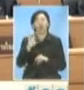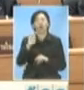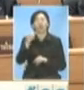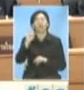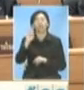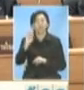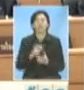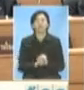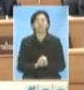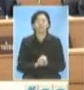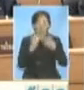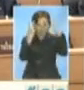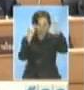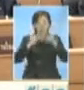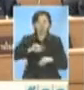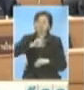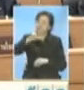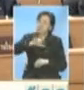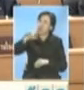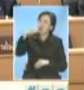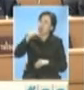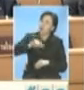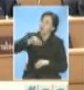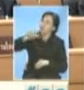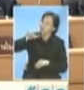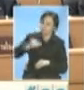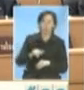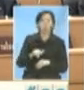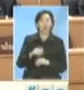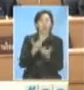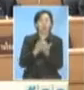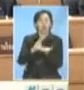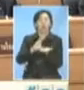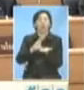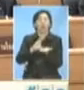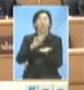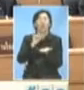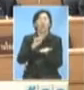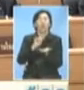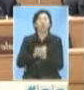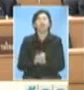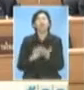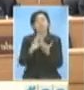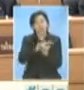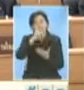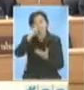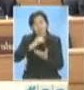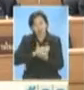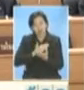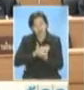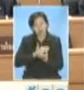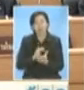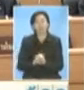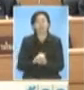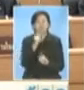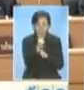อันนึงหรือเปล่าที่ท่านนายกรัฐมนตรีจะต้องเดินทางไปถึงได้ตั้งไว้บ่อยขนาดนี้ประเทศไทยและประเทศอื่นๆพวกเรามี